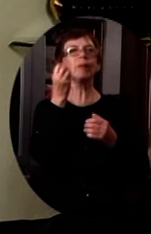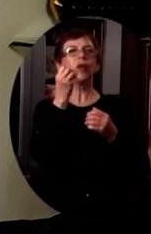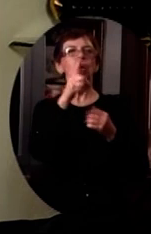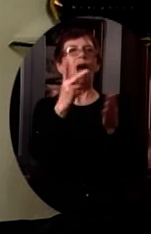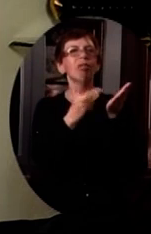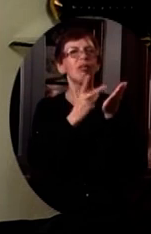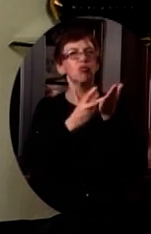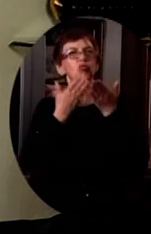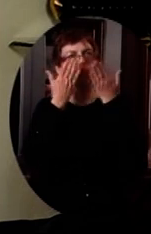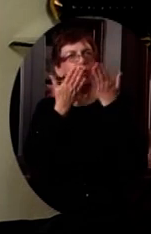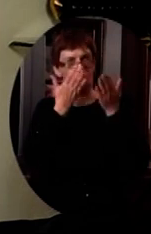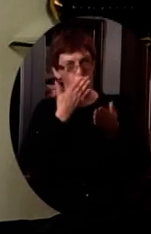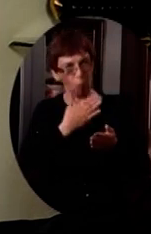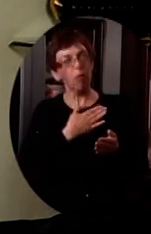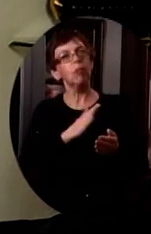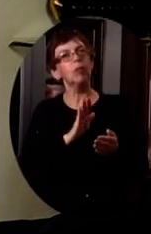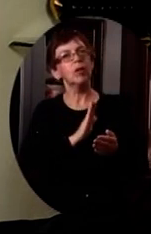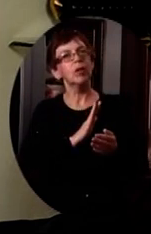ספרים?